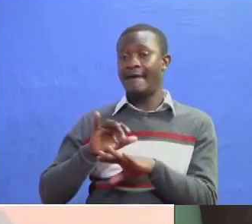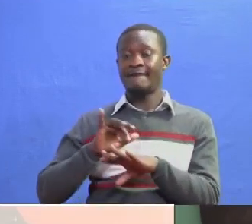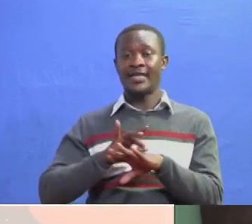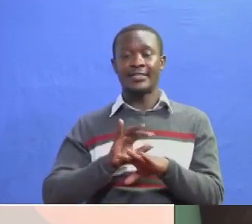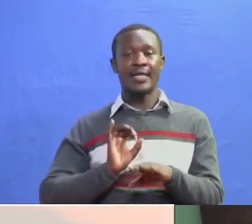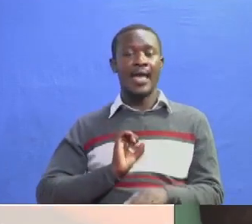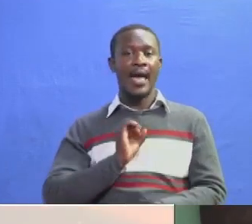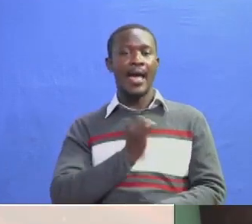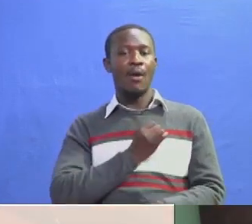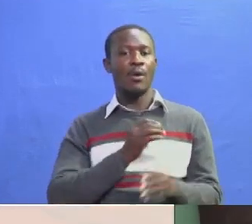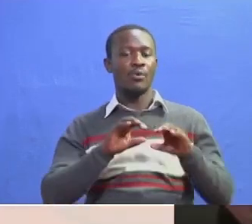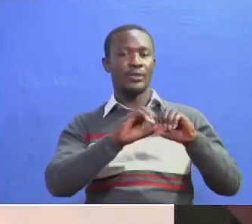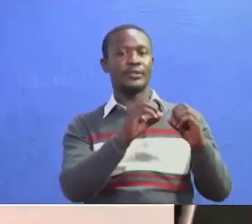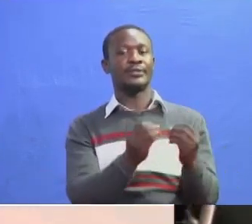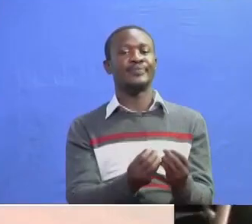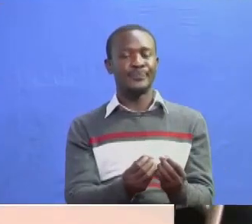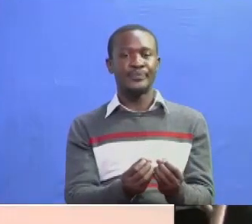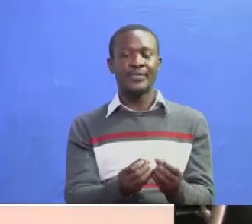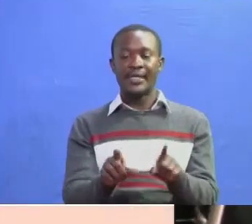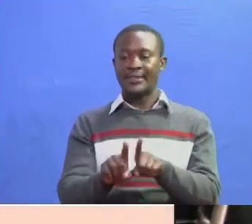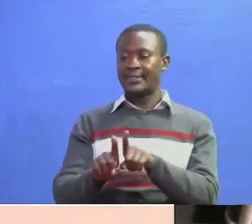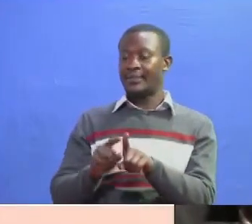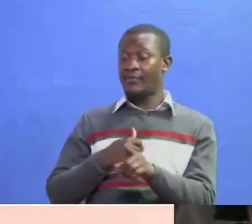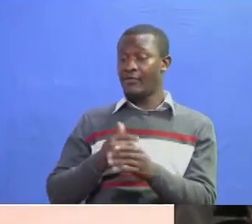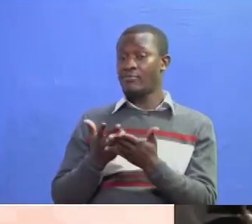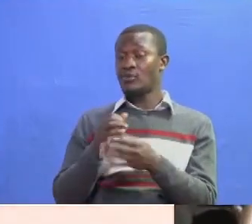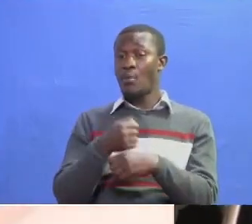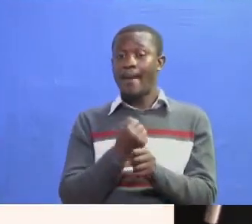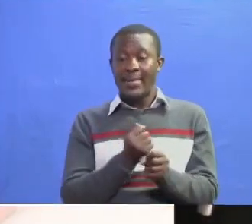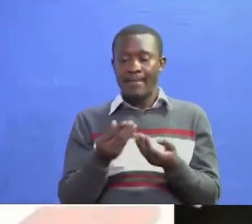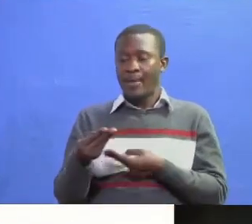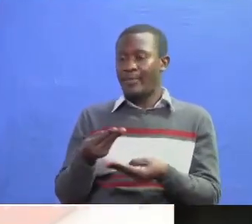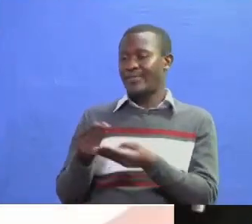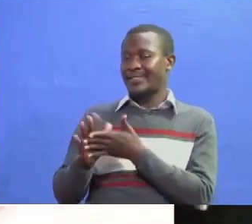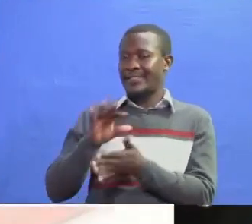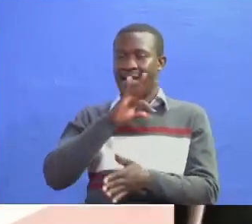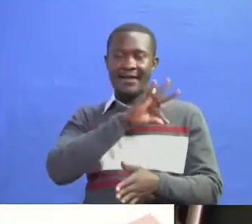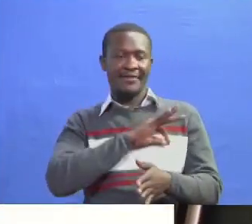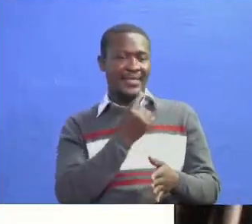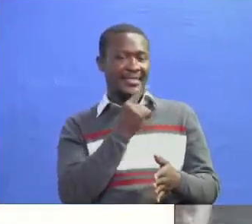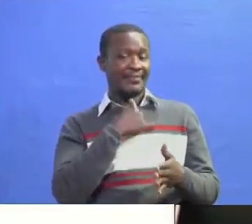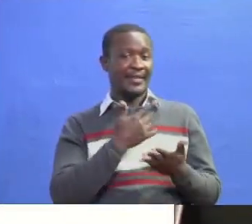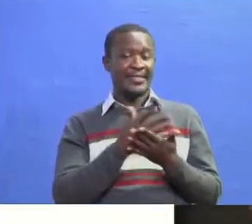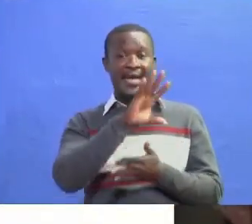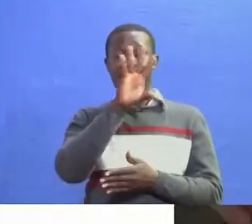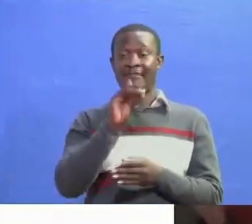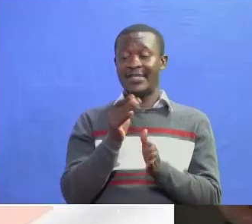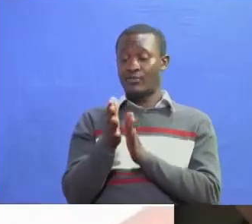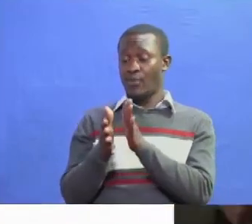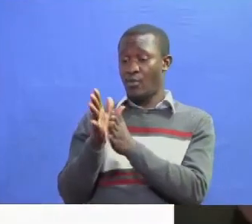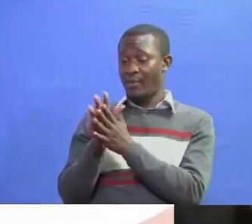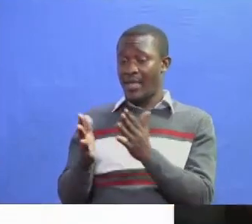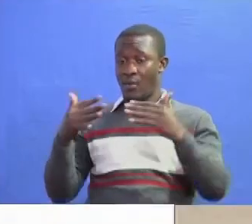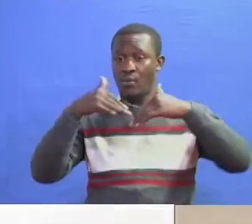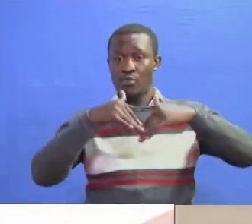our organization. Vile vile ili kuboresha biashara na uwekezaji, Rais alidokeza kwa Afrika itaandaa kongamano la uchumi